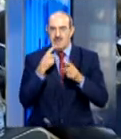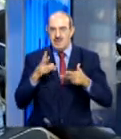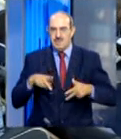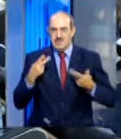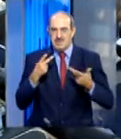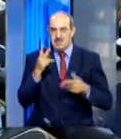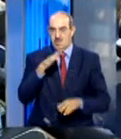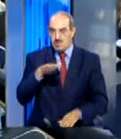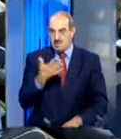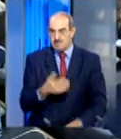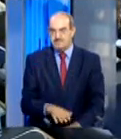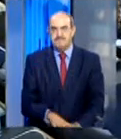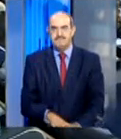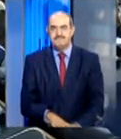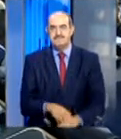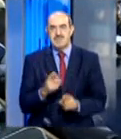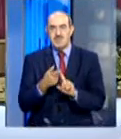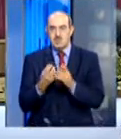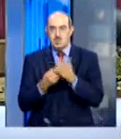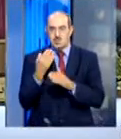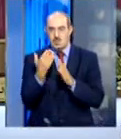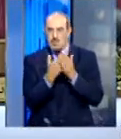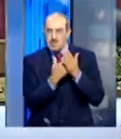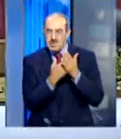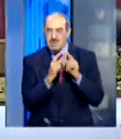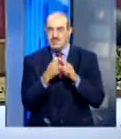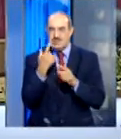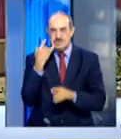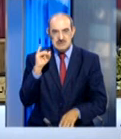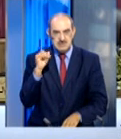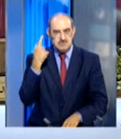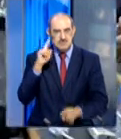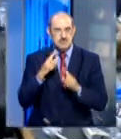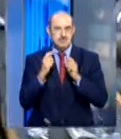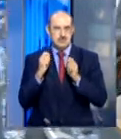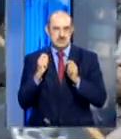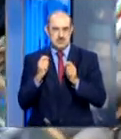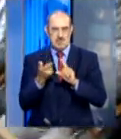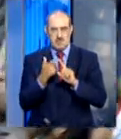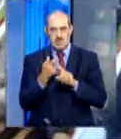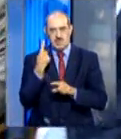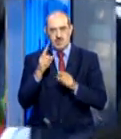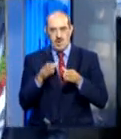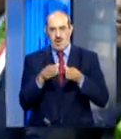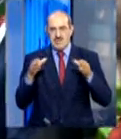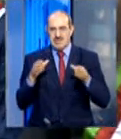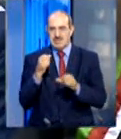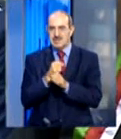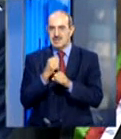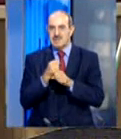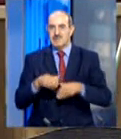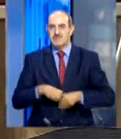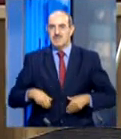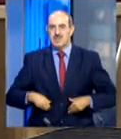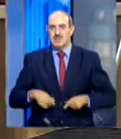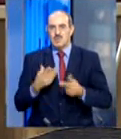للمواطنين. تفعيل آليات جديدة ومبتكرة استراتيجية ستسمح بتوسيع دور الجماعات المحلية